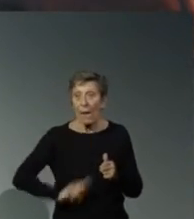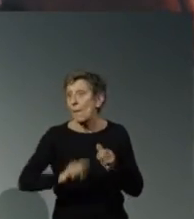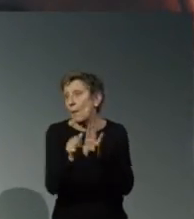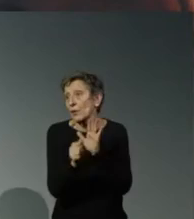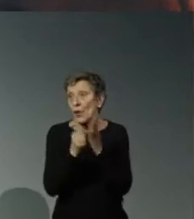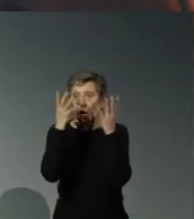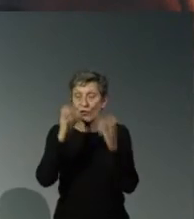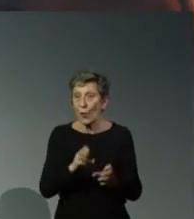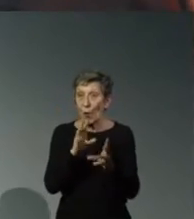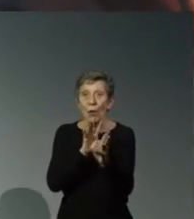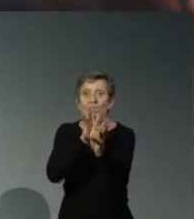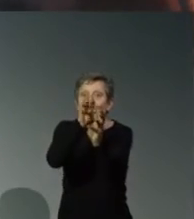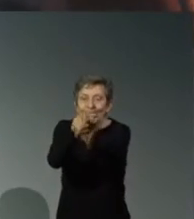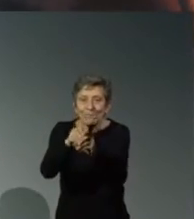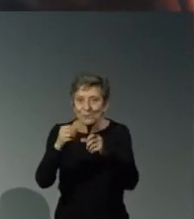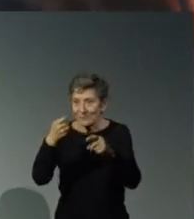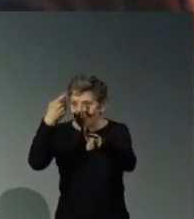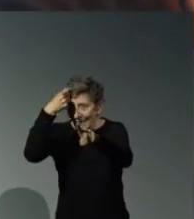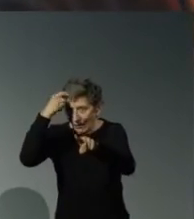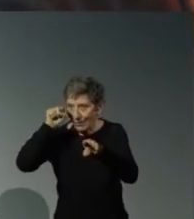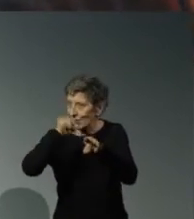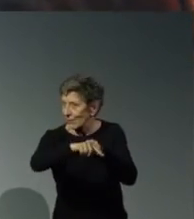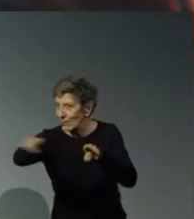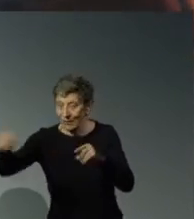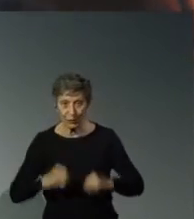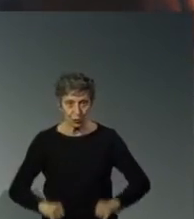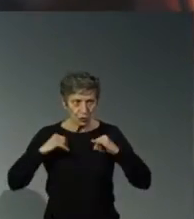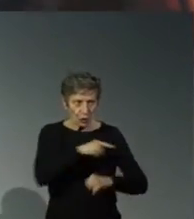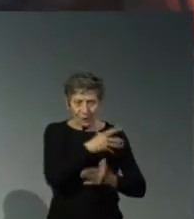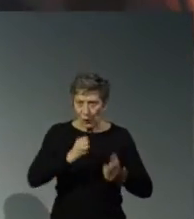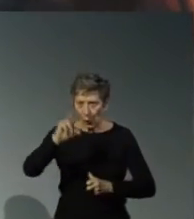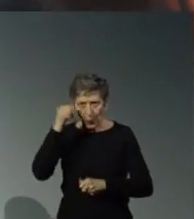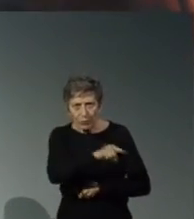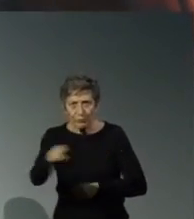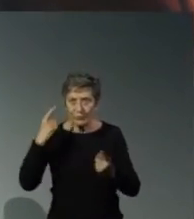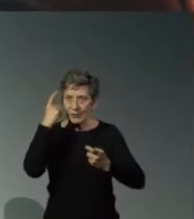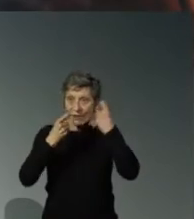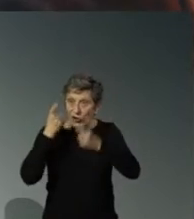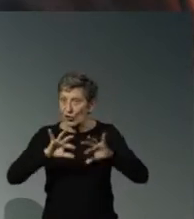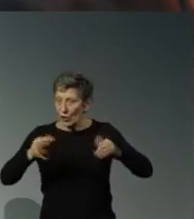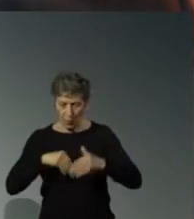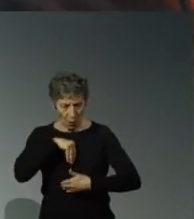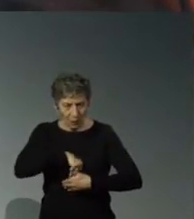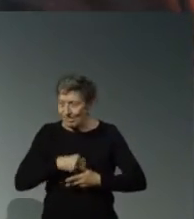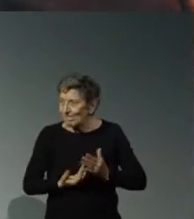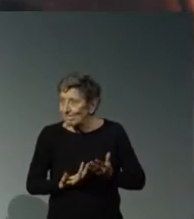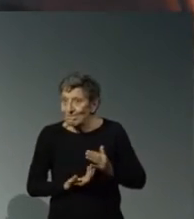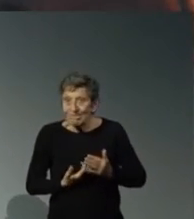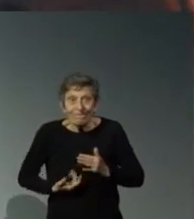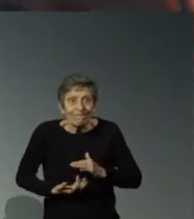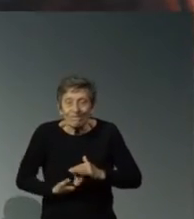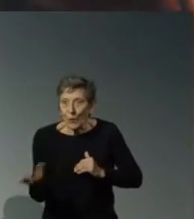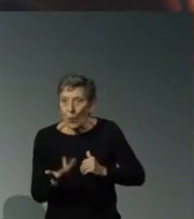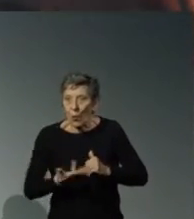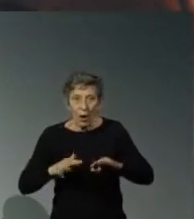de ces jeunes codeurs, essayer de comprendre comment ils réfléchissent, ce qui les anime, ce qui peut-être les empêche de faire autre